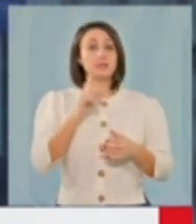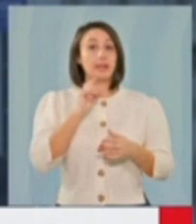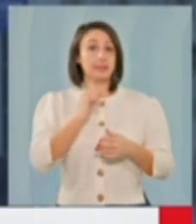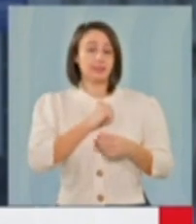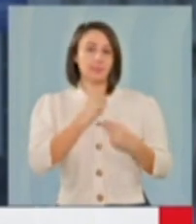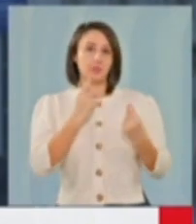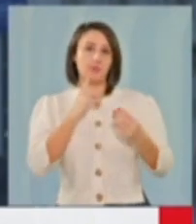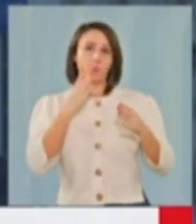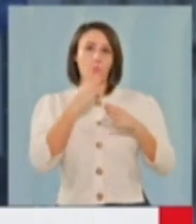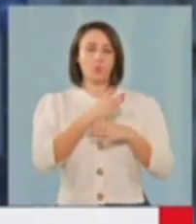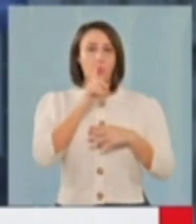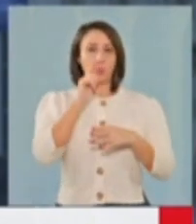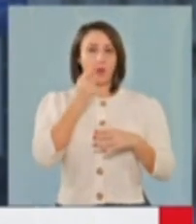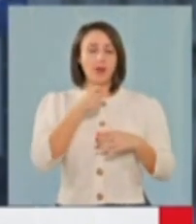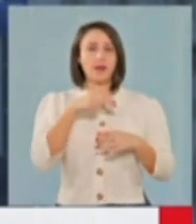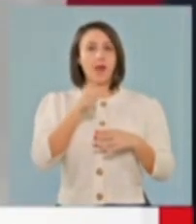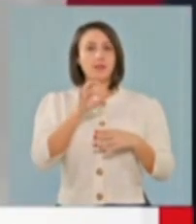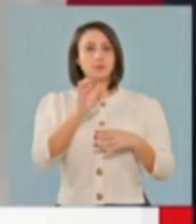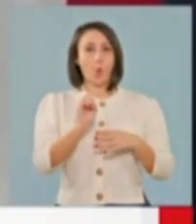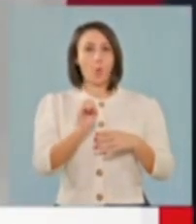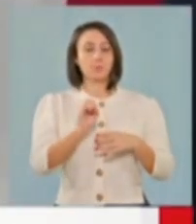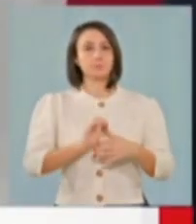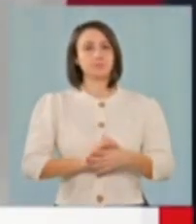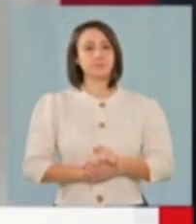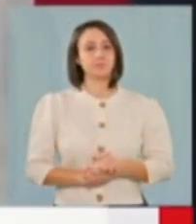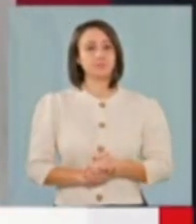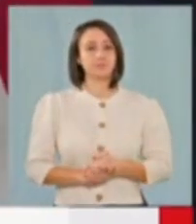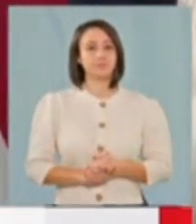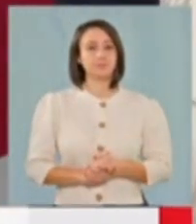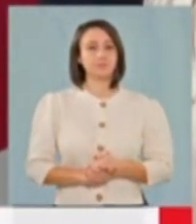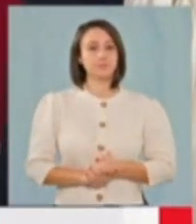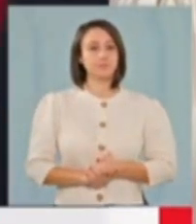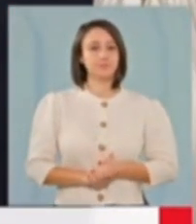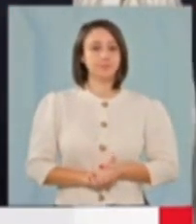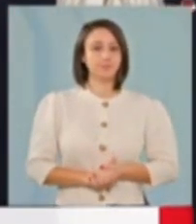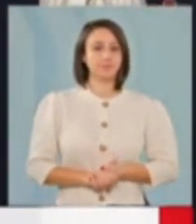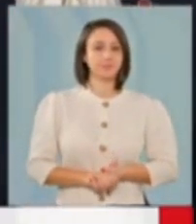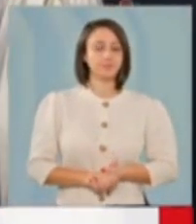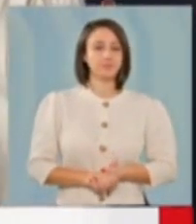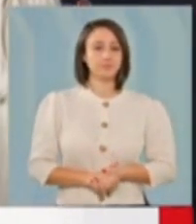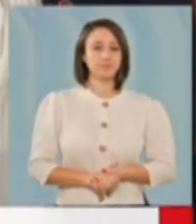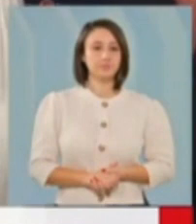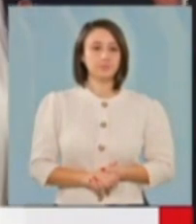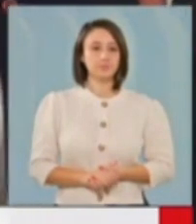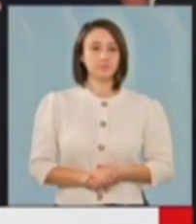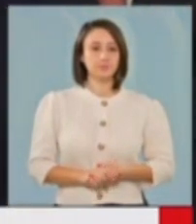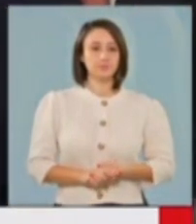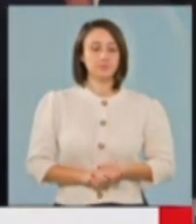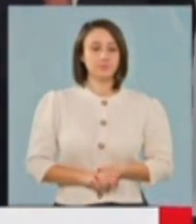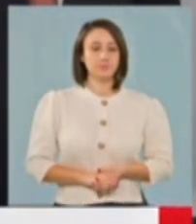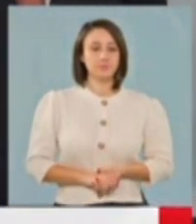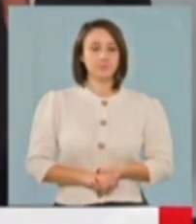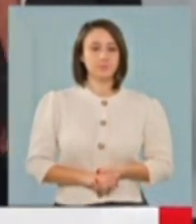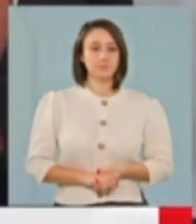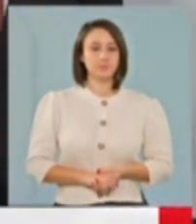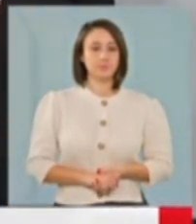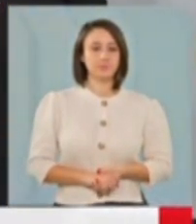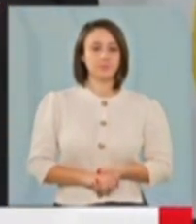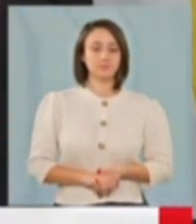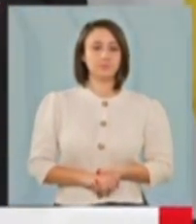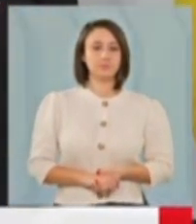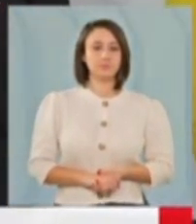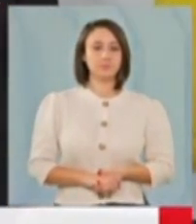aderare a Ucrainei la Nato se hrănesc am fost sunt ovale